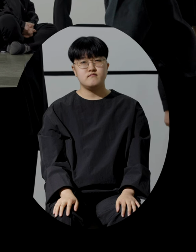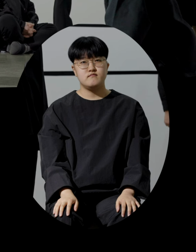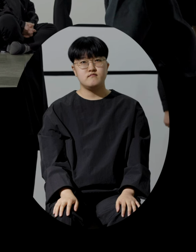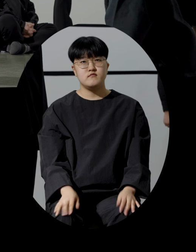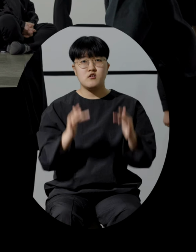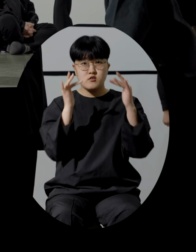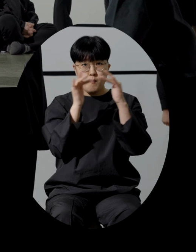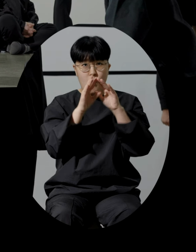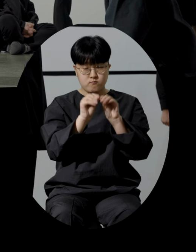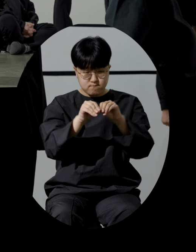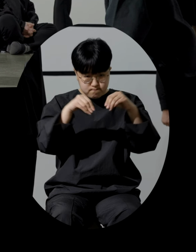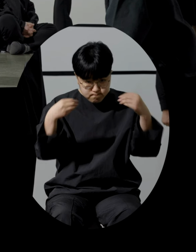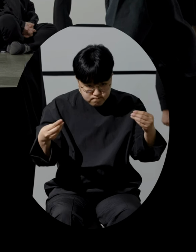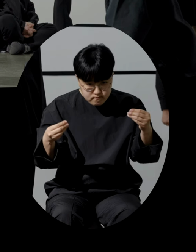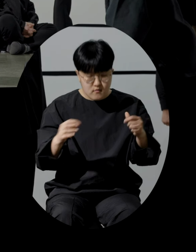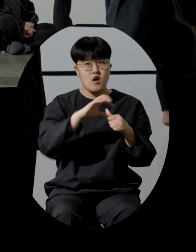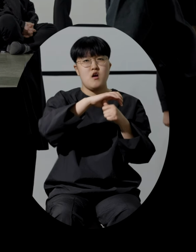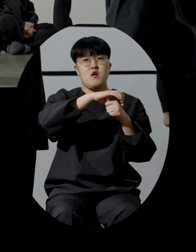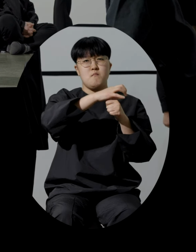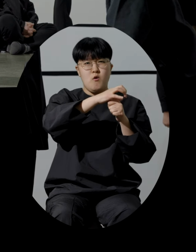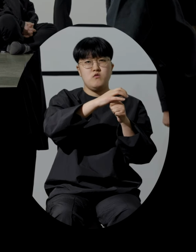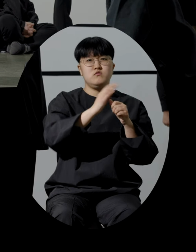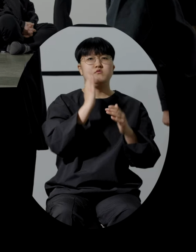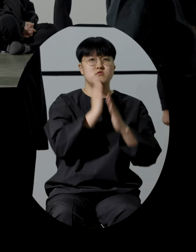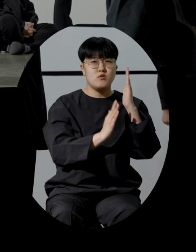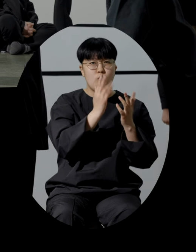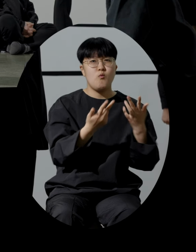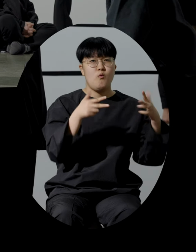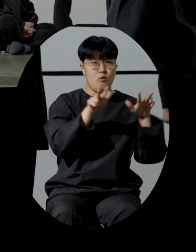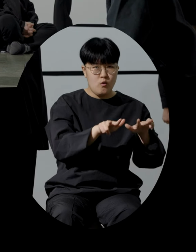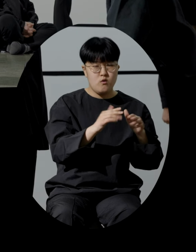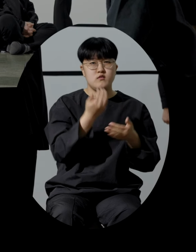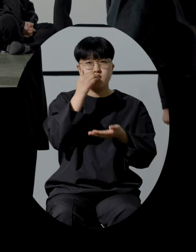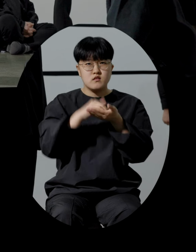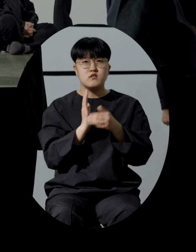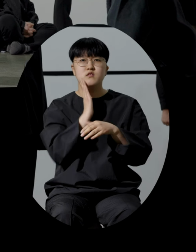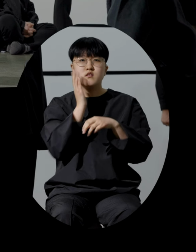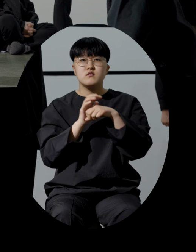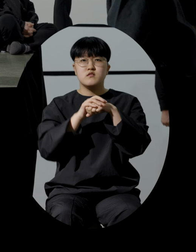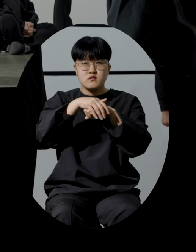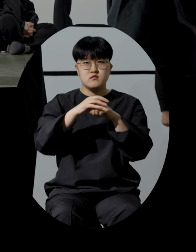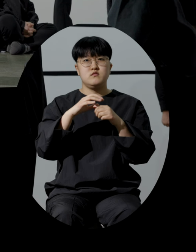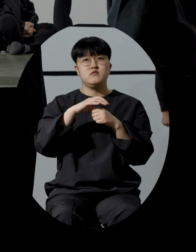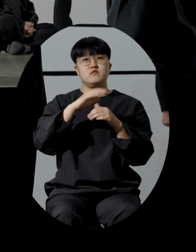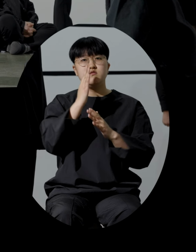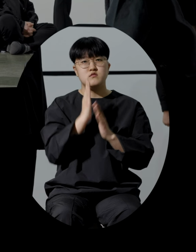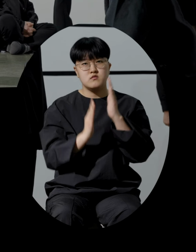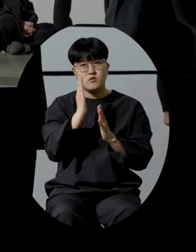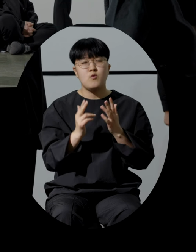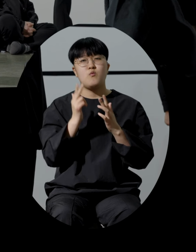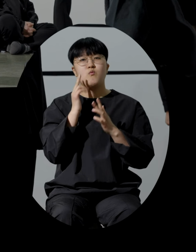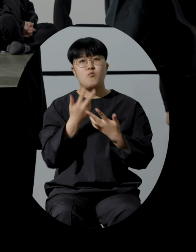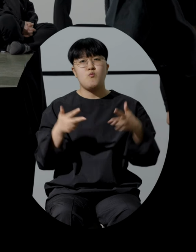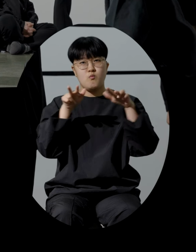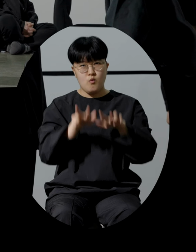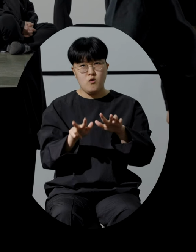그 서버 안에는 버섯 정원, 이끼 정원, 지으류 정원이 있답니다.